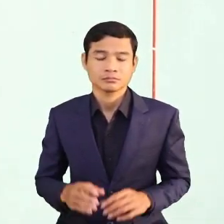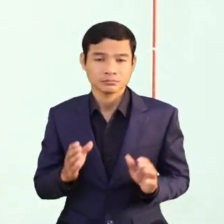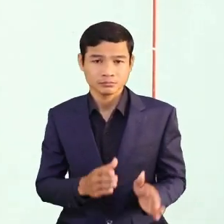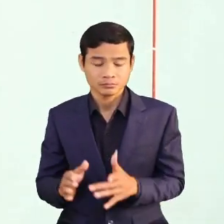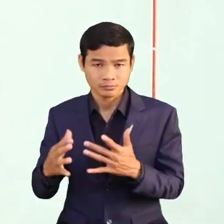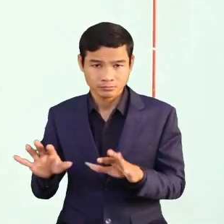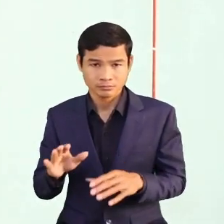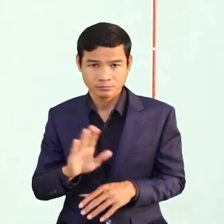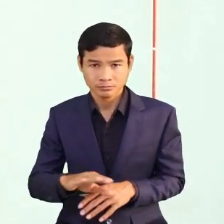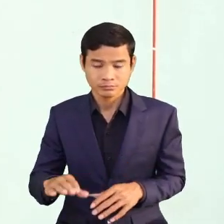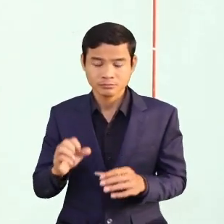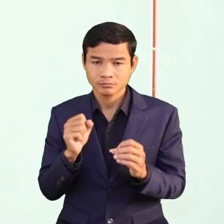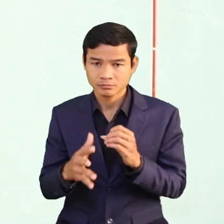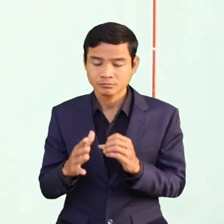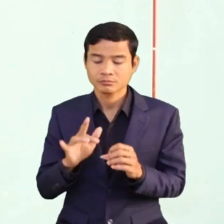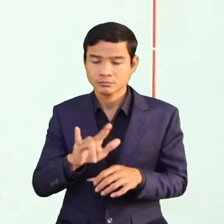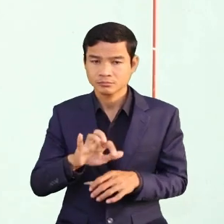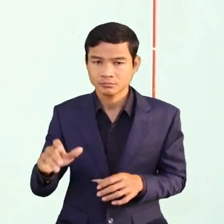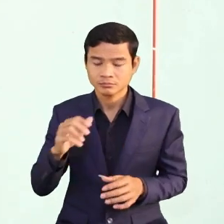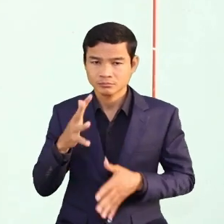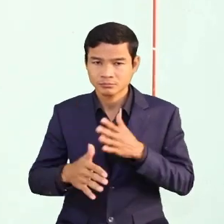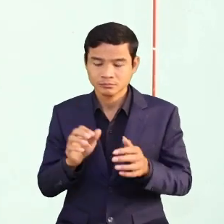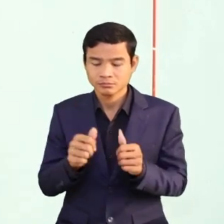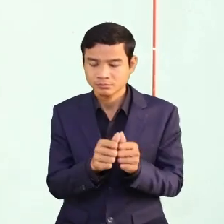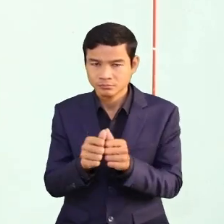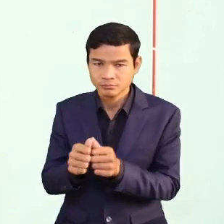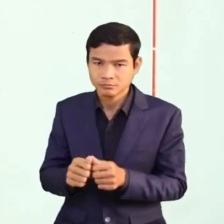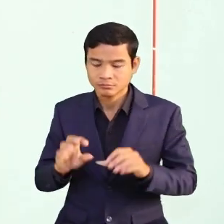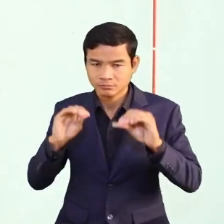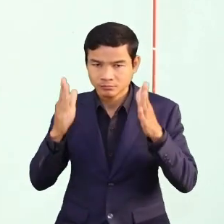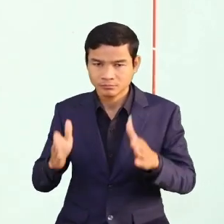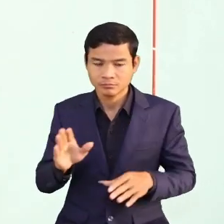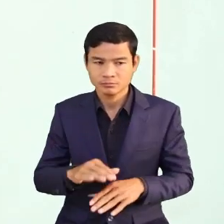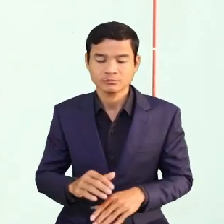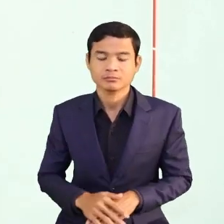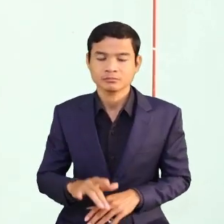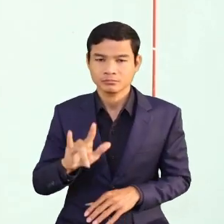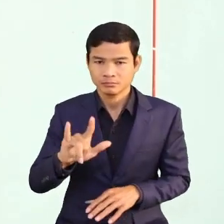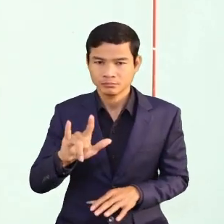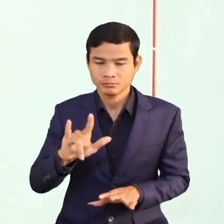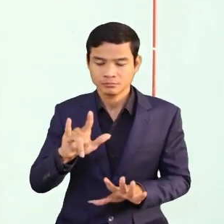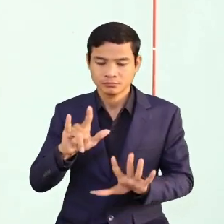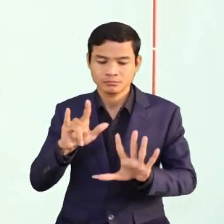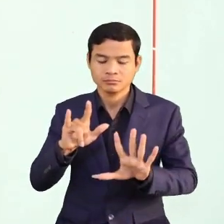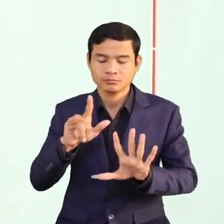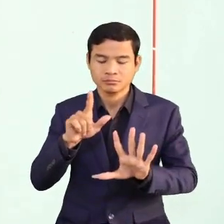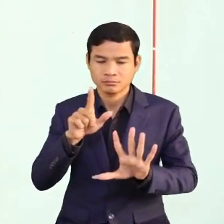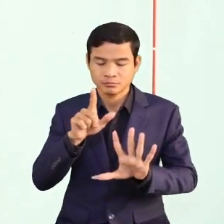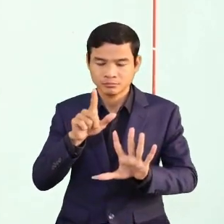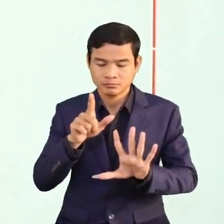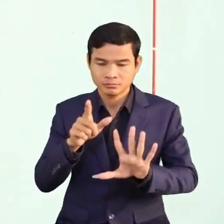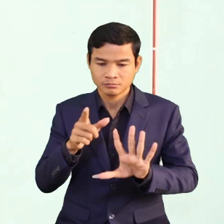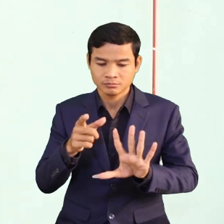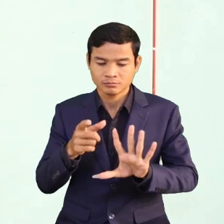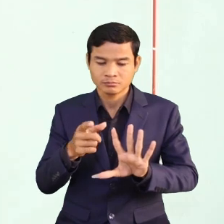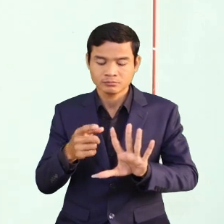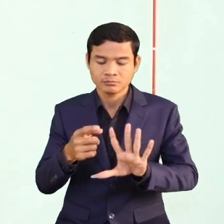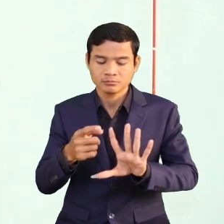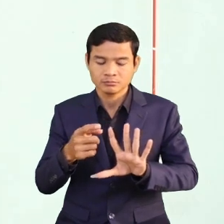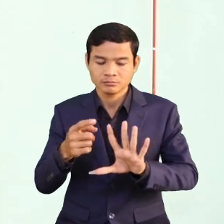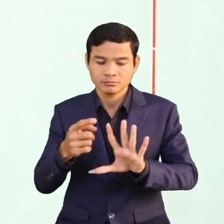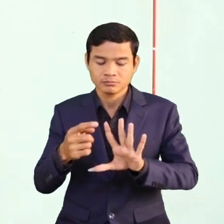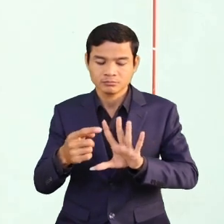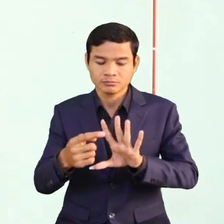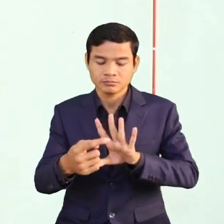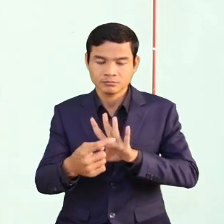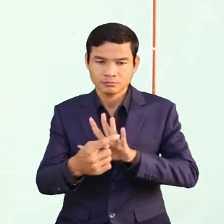วจับดามประกอบแอนชิมุ้ยเนี่ยครูปอเอป่า